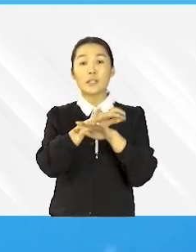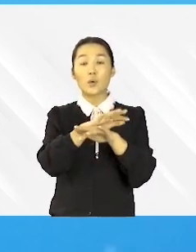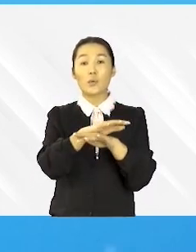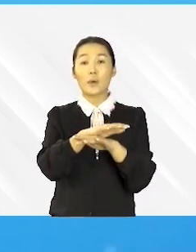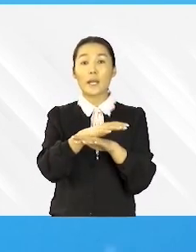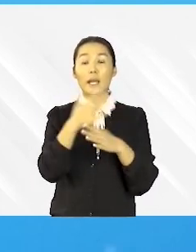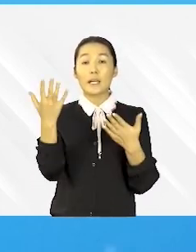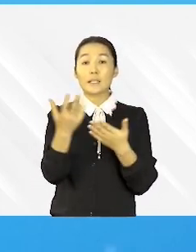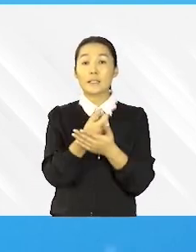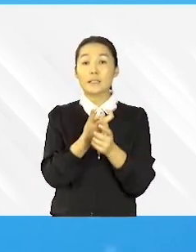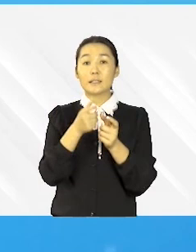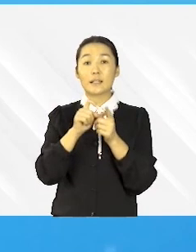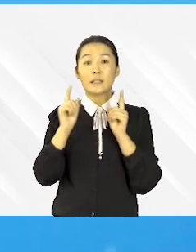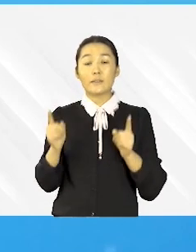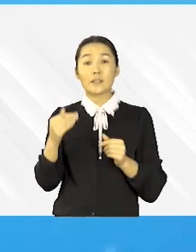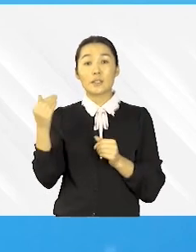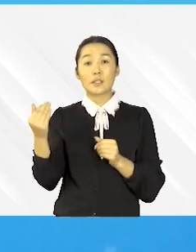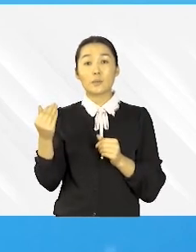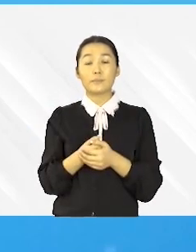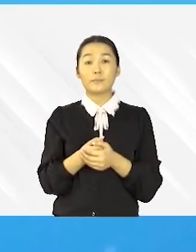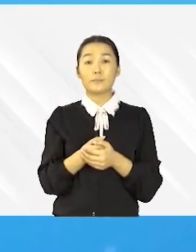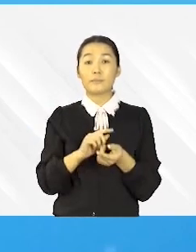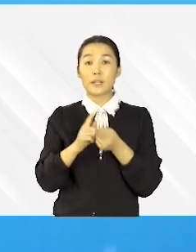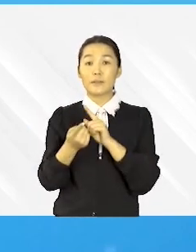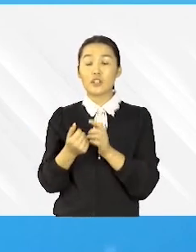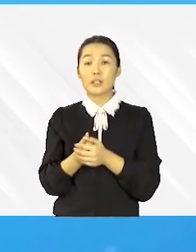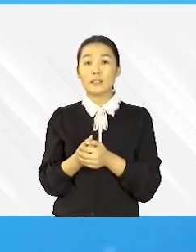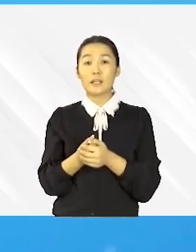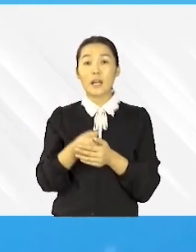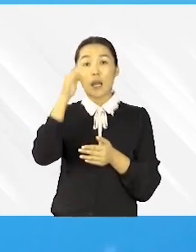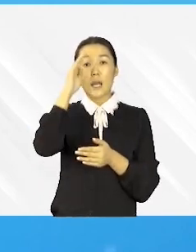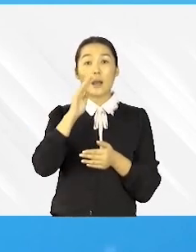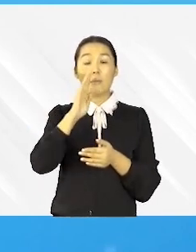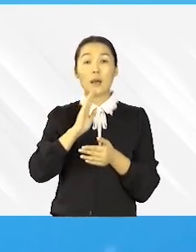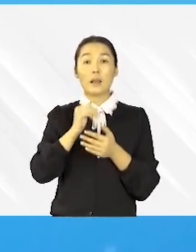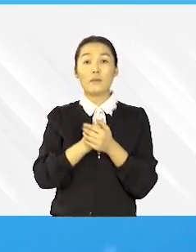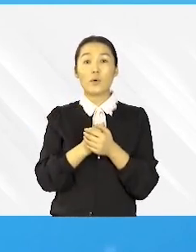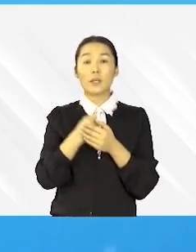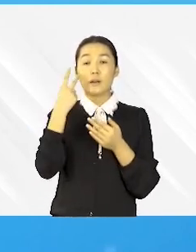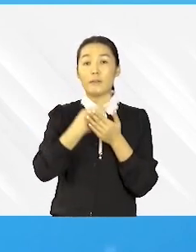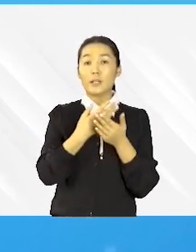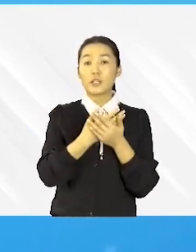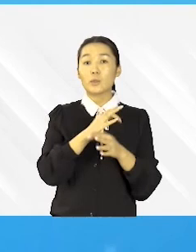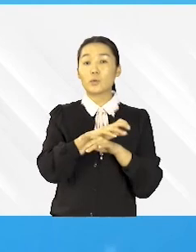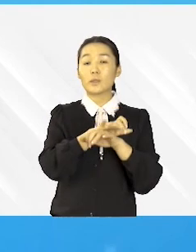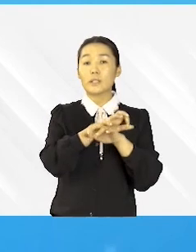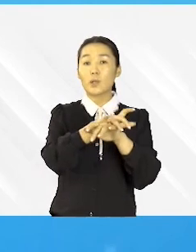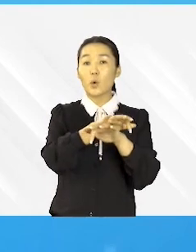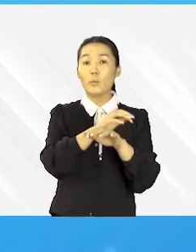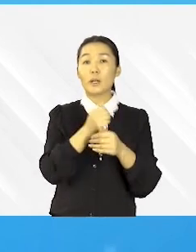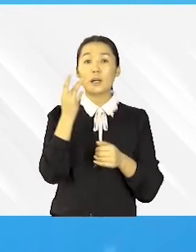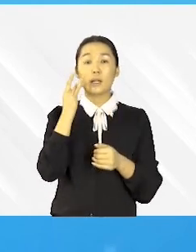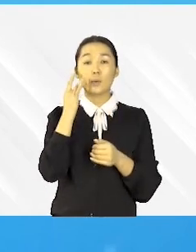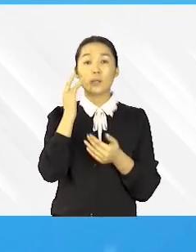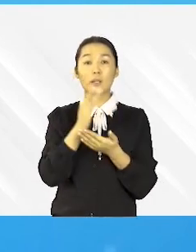этой фазы, ему нужно пройти сложную цепь превращений. Половой диморфизм особенно выражен у насекомых, которые имеют